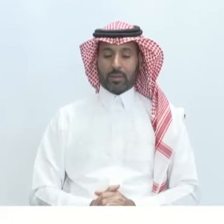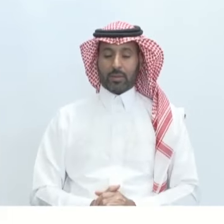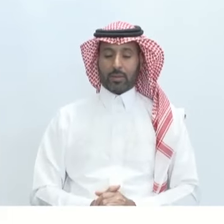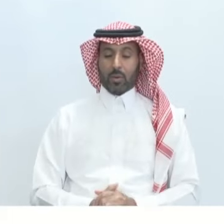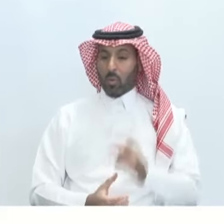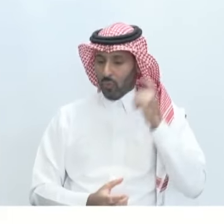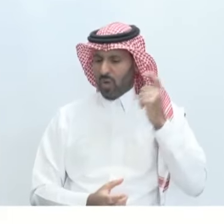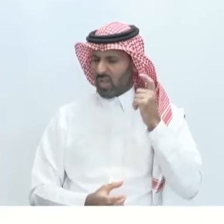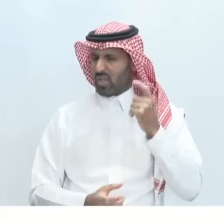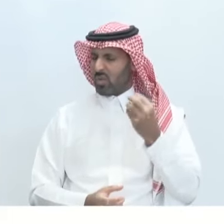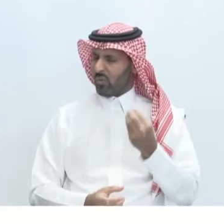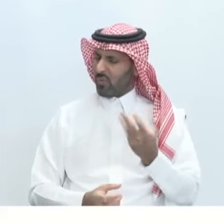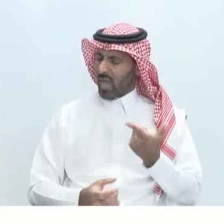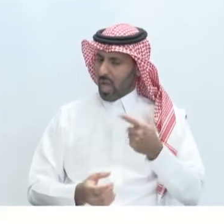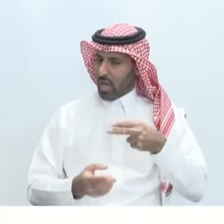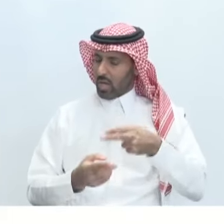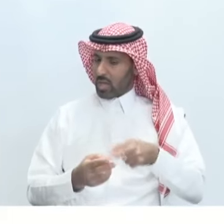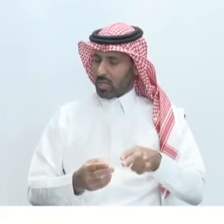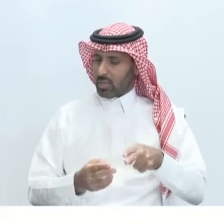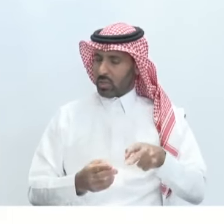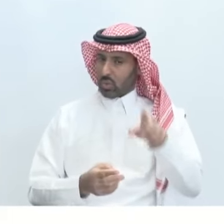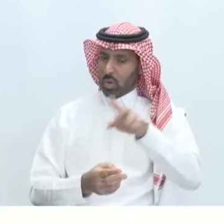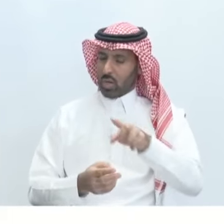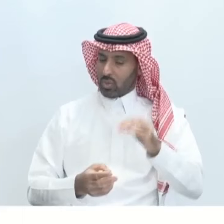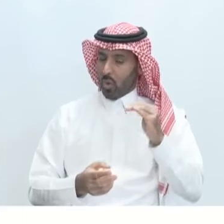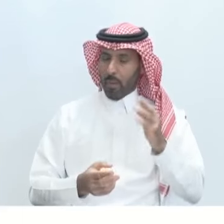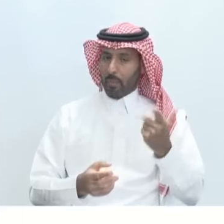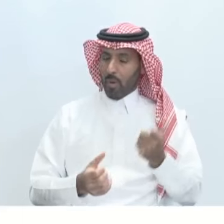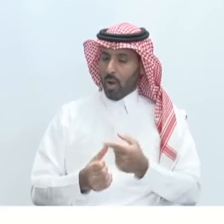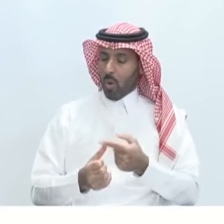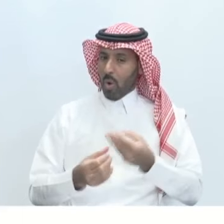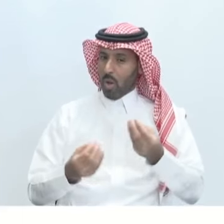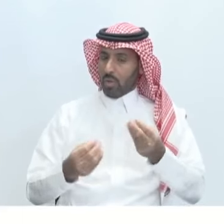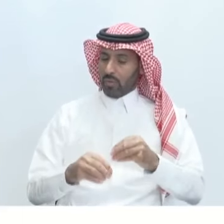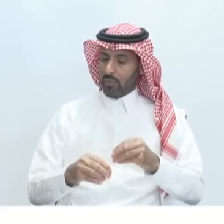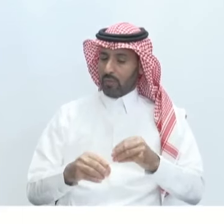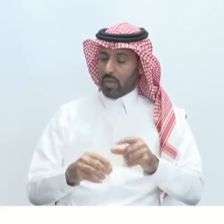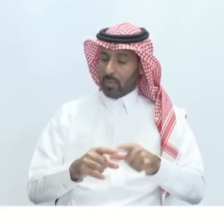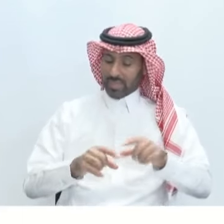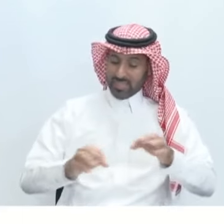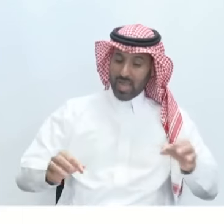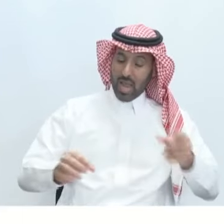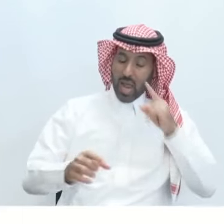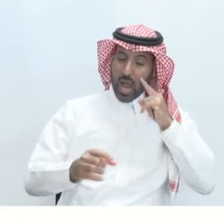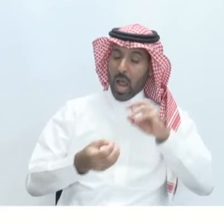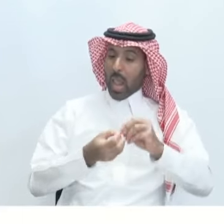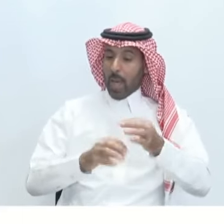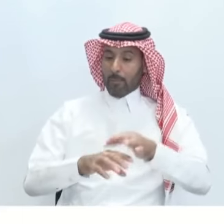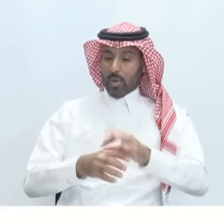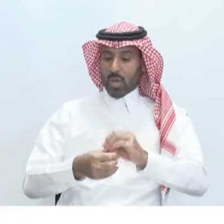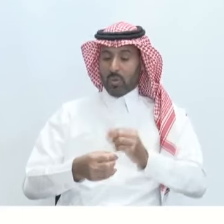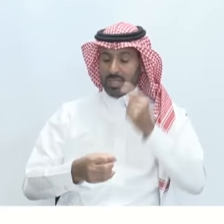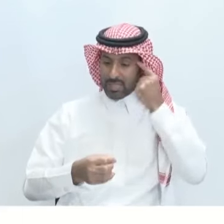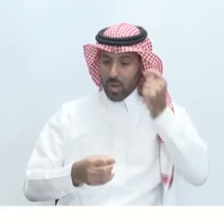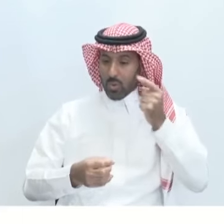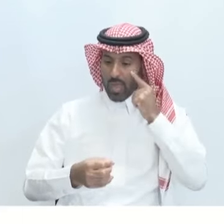اذا نفكر قليلا في حل هذا السؤال اولا اضف المساحه البنيه والسوداء ثم